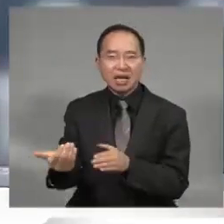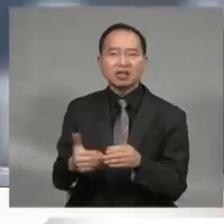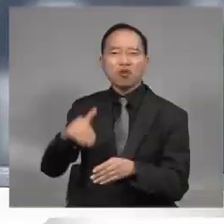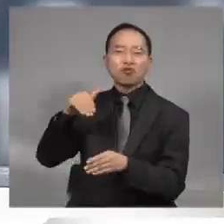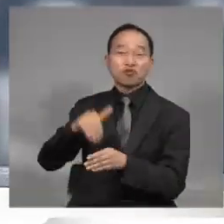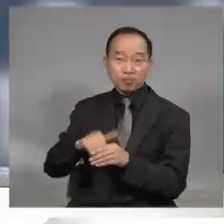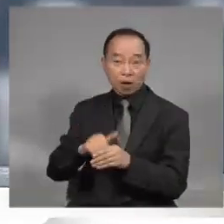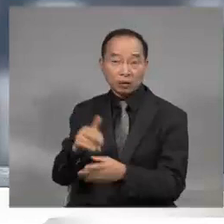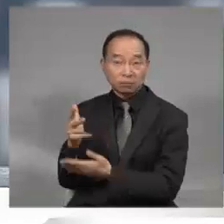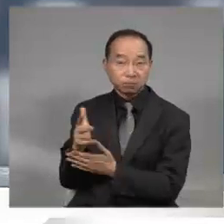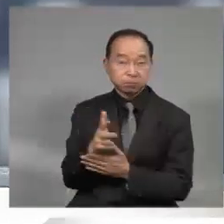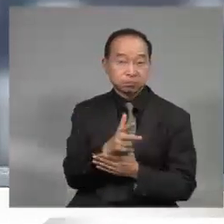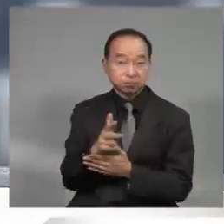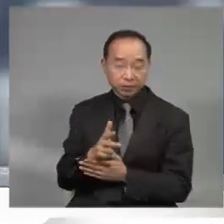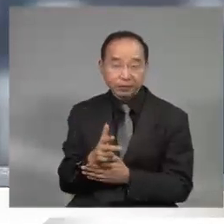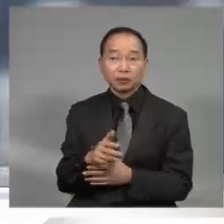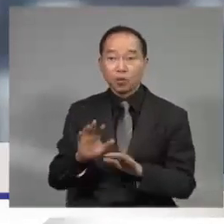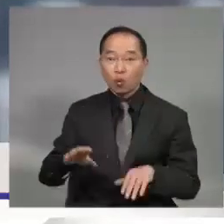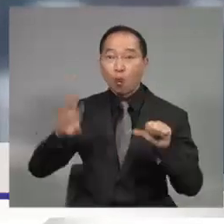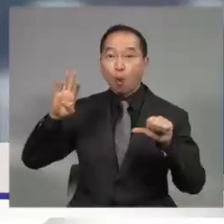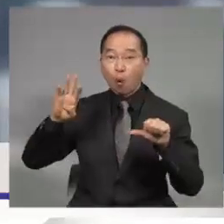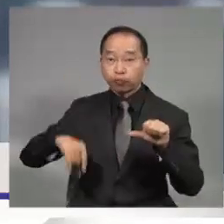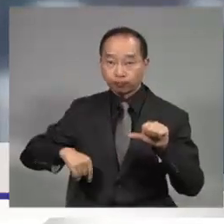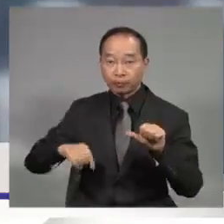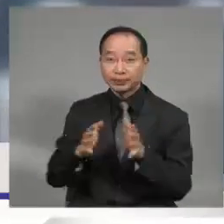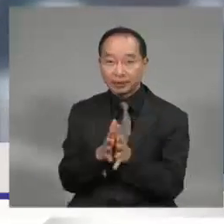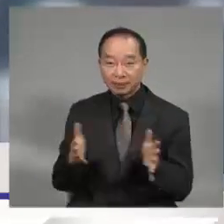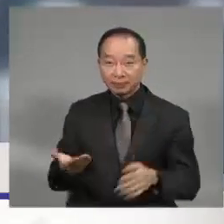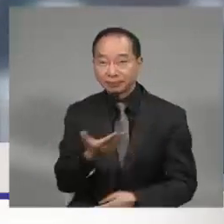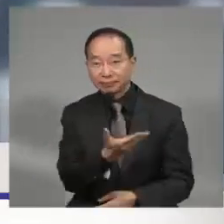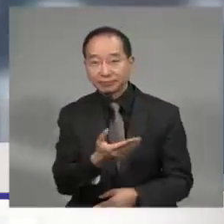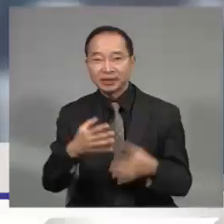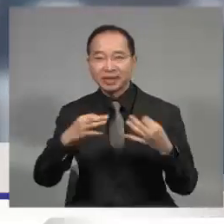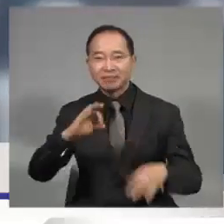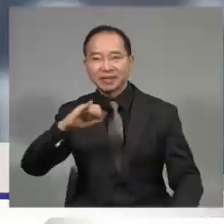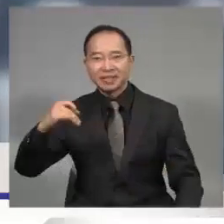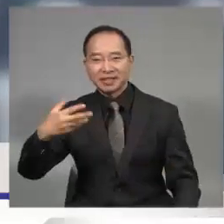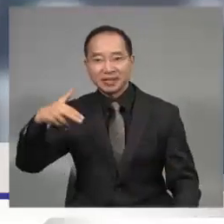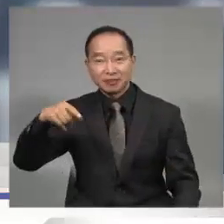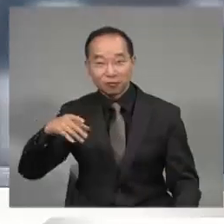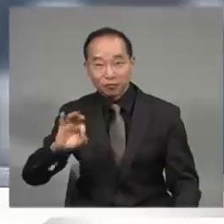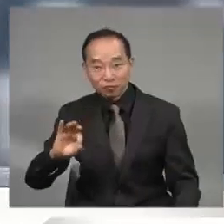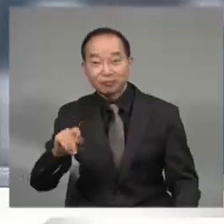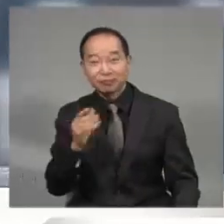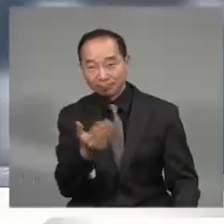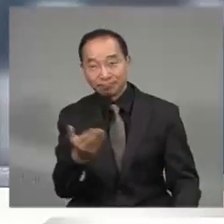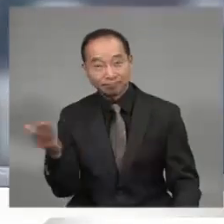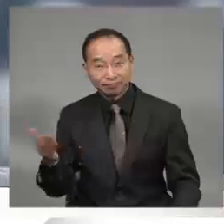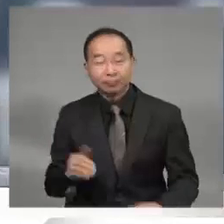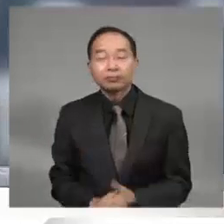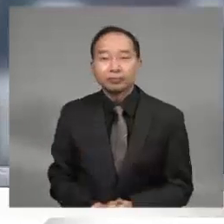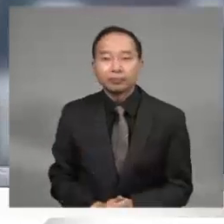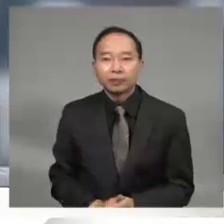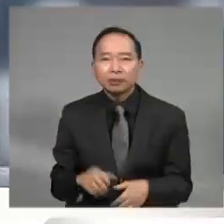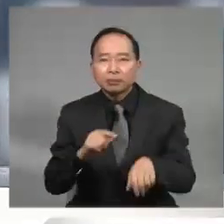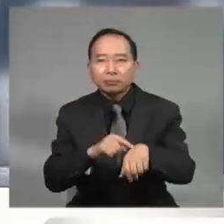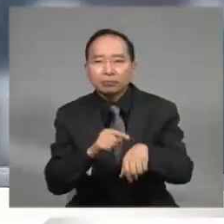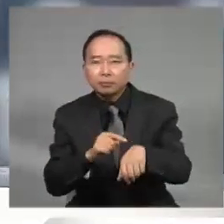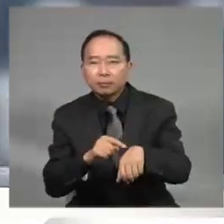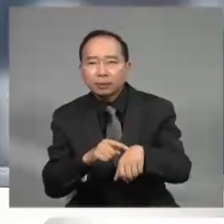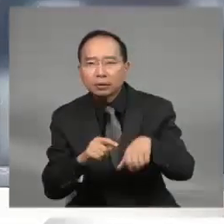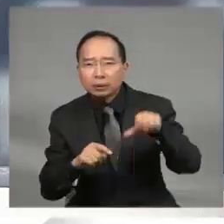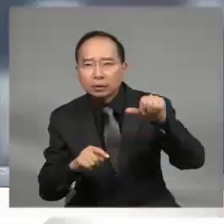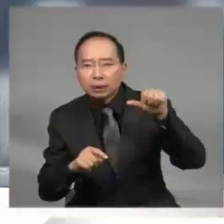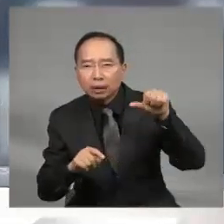5부가 시작됐습니다. 진행을 맡은 김일중입니다. 네, 안녕하세요. 김지혜입니다. 현재 시각 오후 5시 30분을